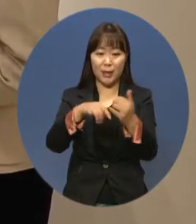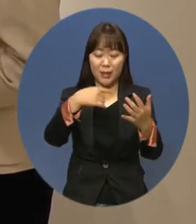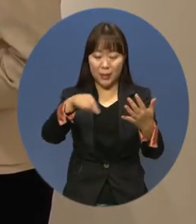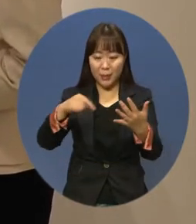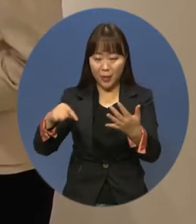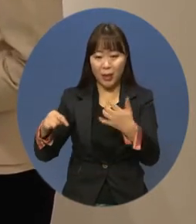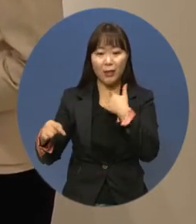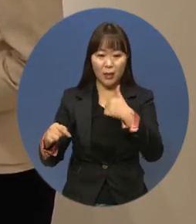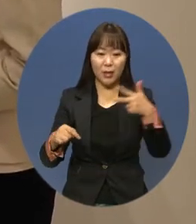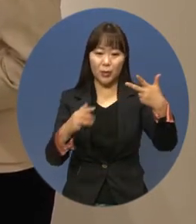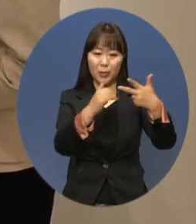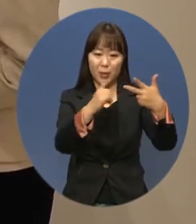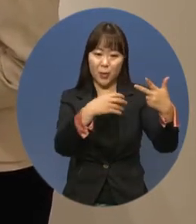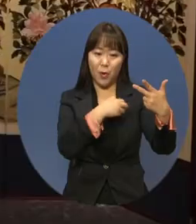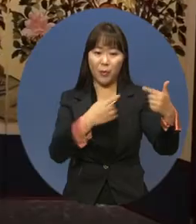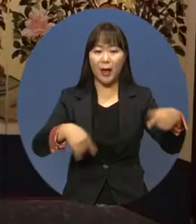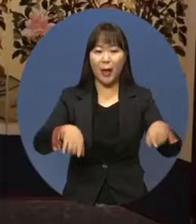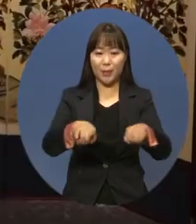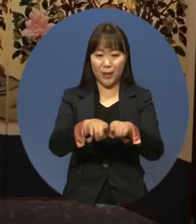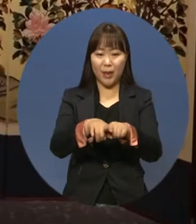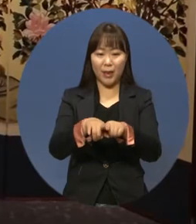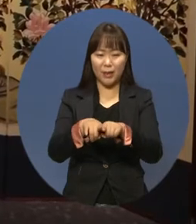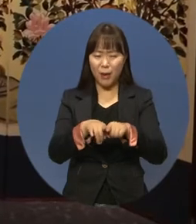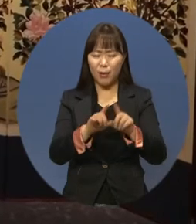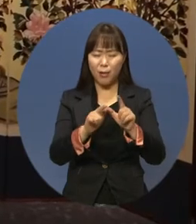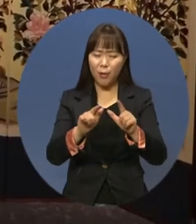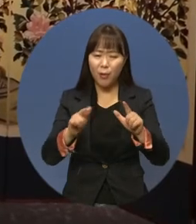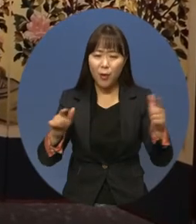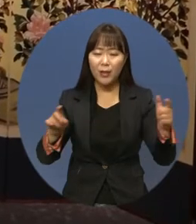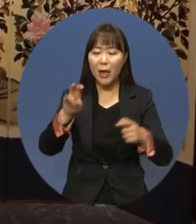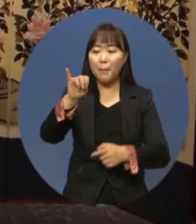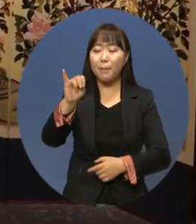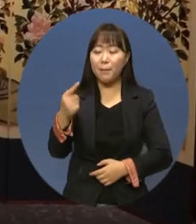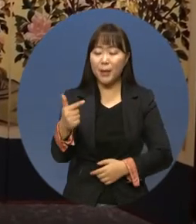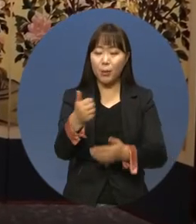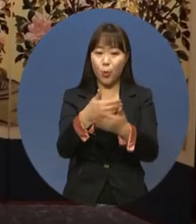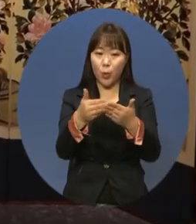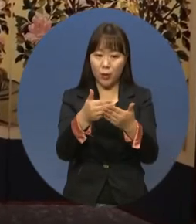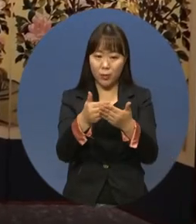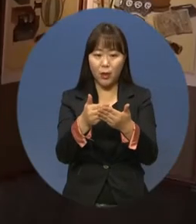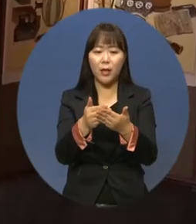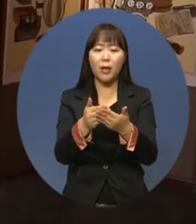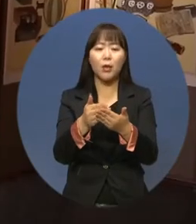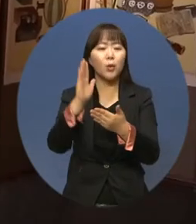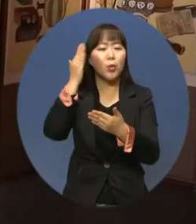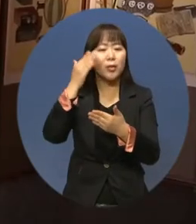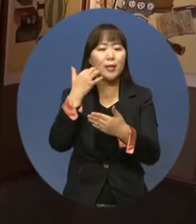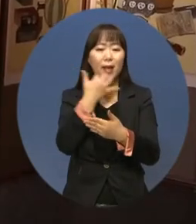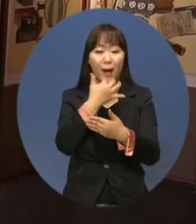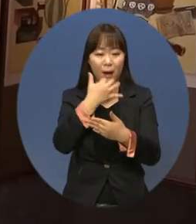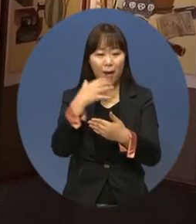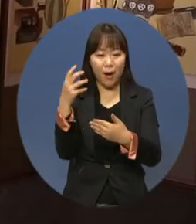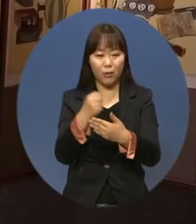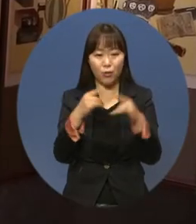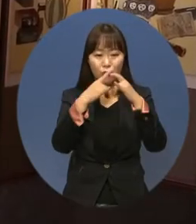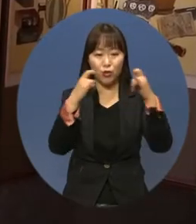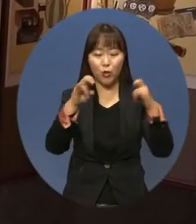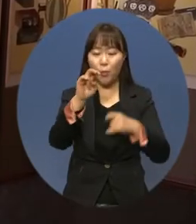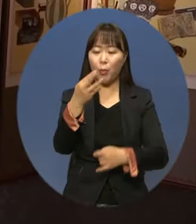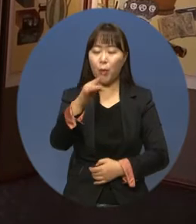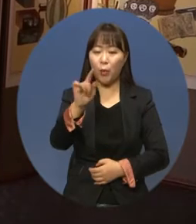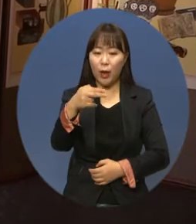받아온 7명의 회원들과 함께한 다양한 민화들은 현시대의 채색 기법으로